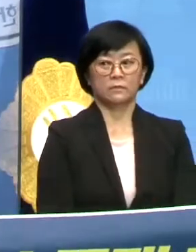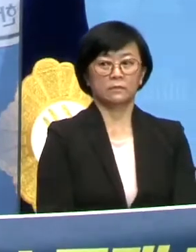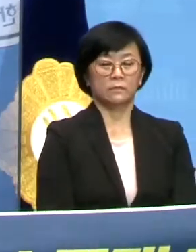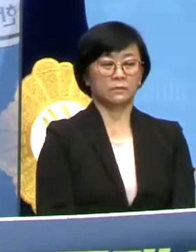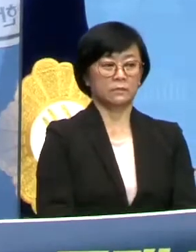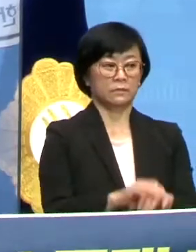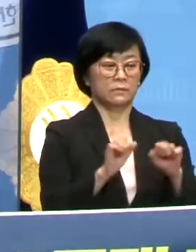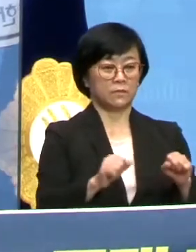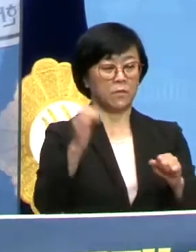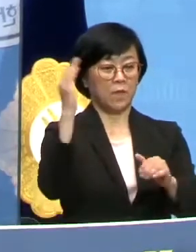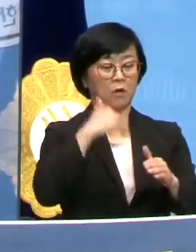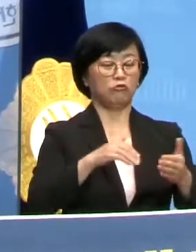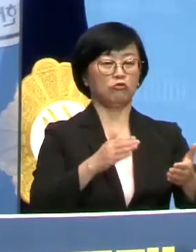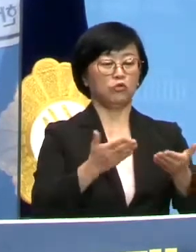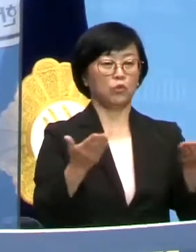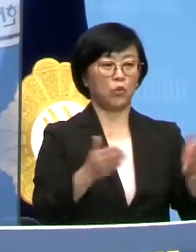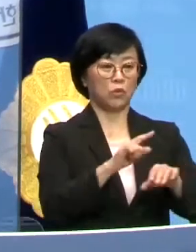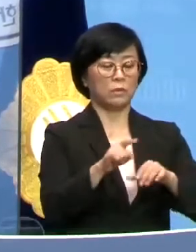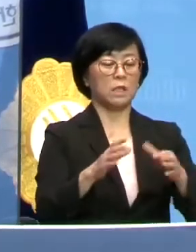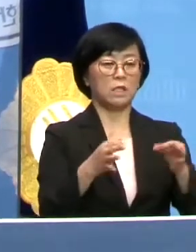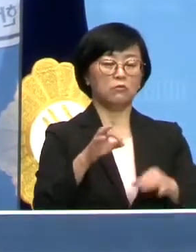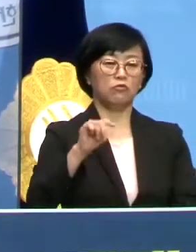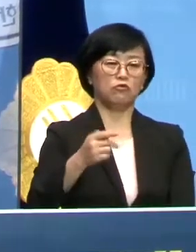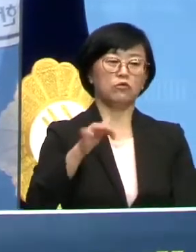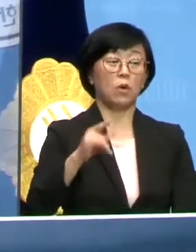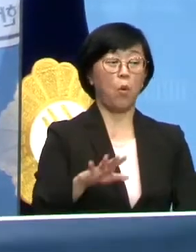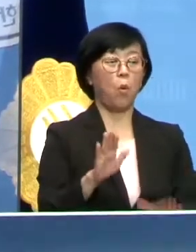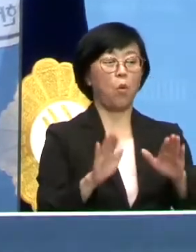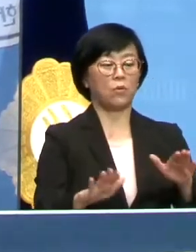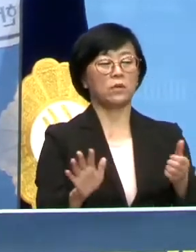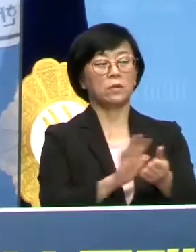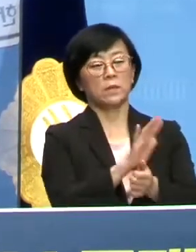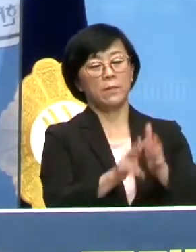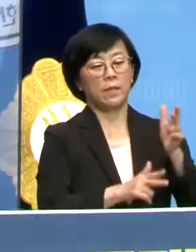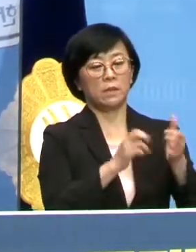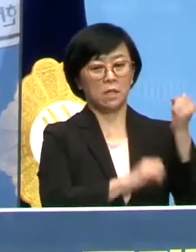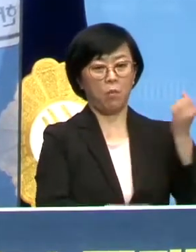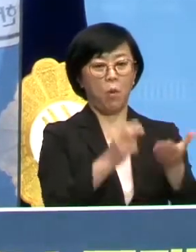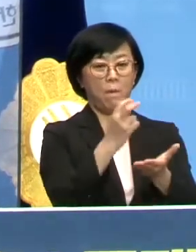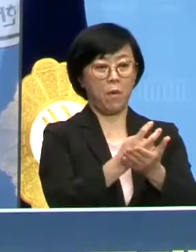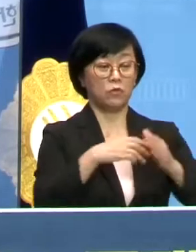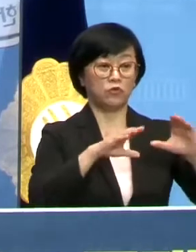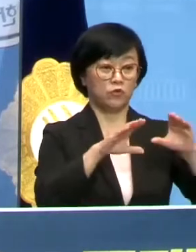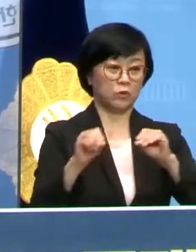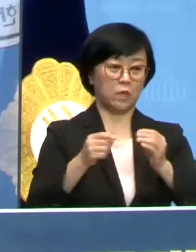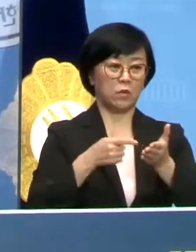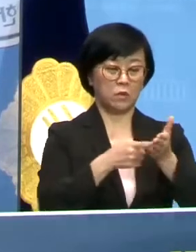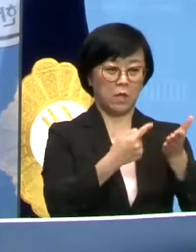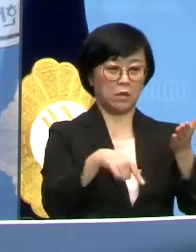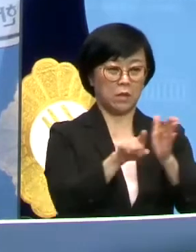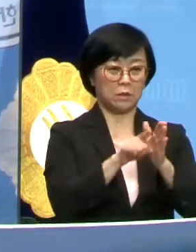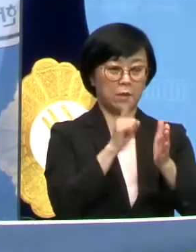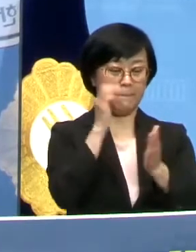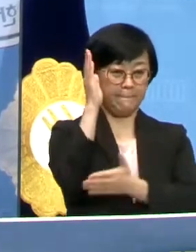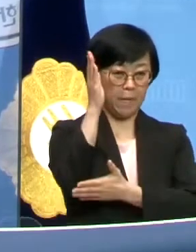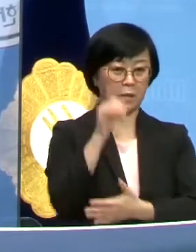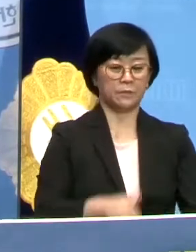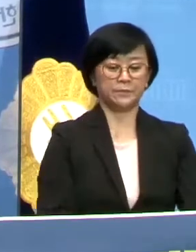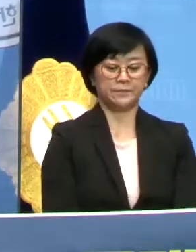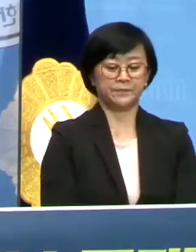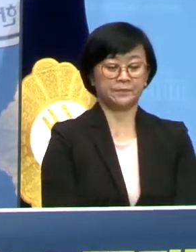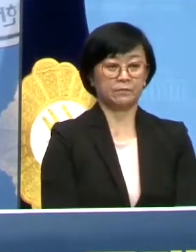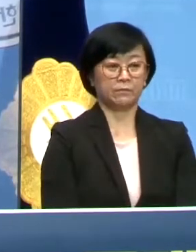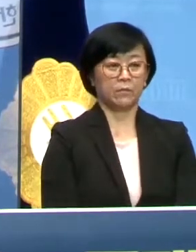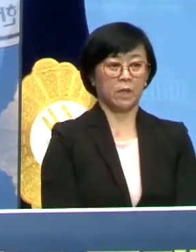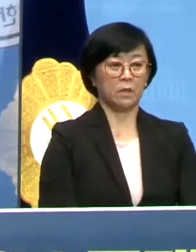안녕하세요 한국노총의 김민정 찾아 내려고 합니다 저는 오늘 서비스 발전 기본법 제정 중단을 요청하고 자기 4일간 반할 시청했습니다